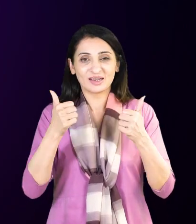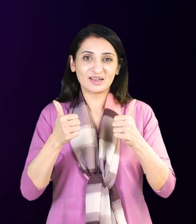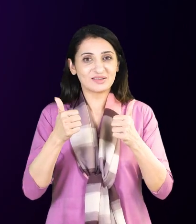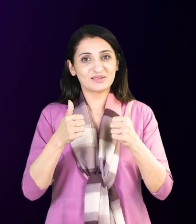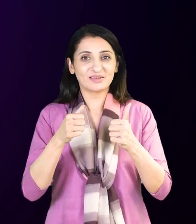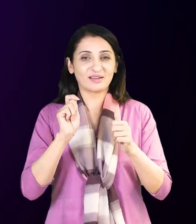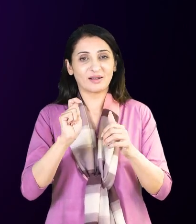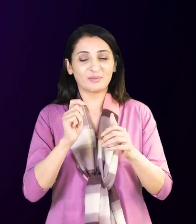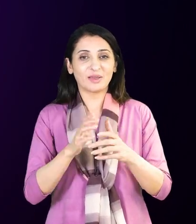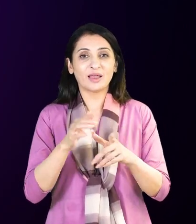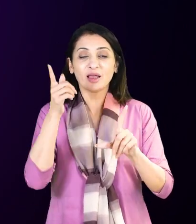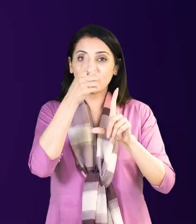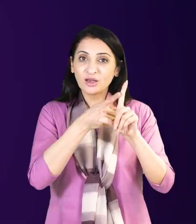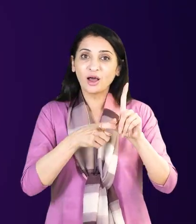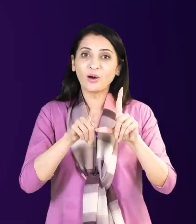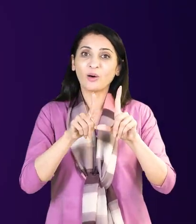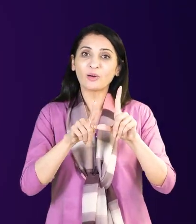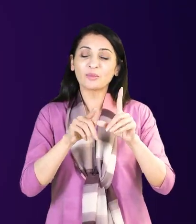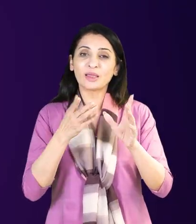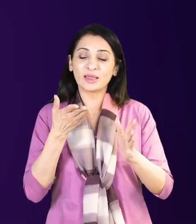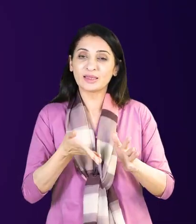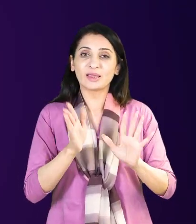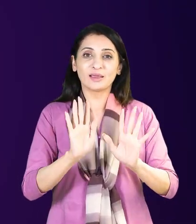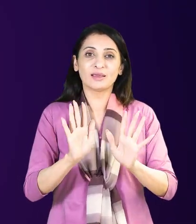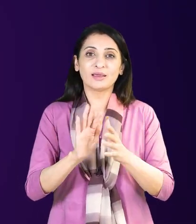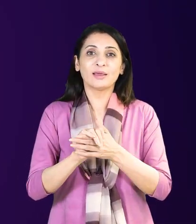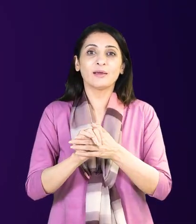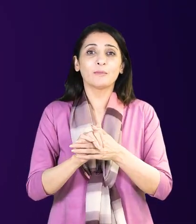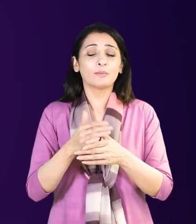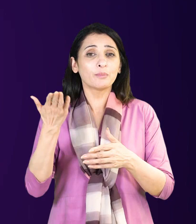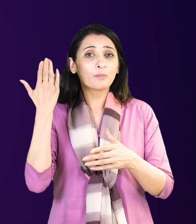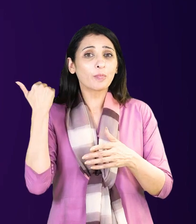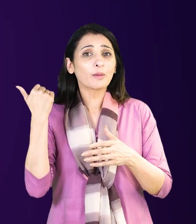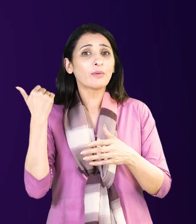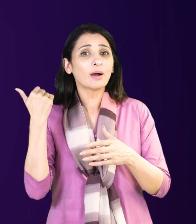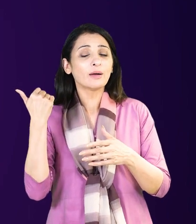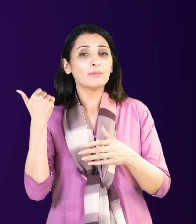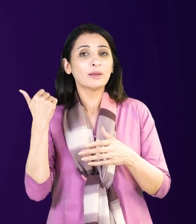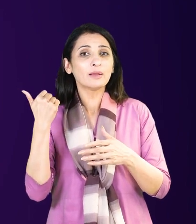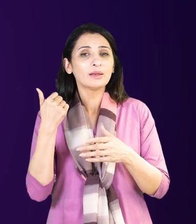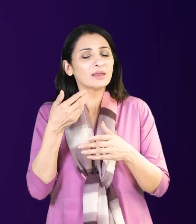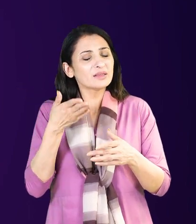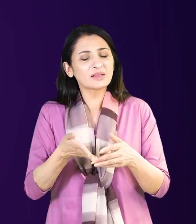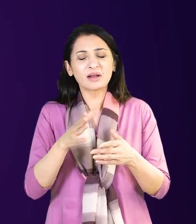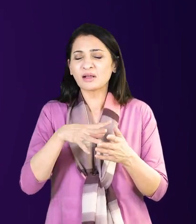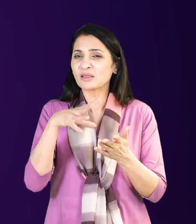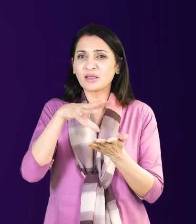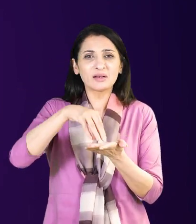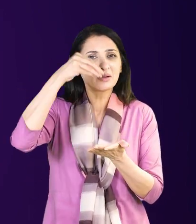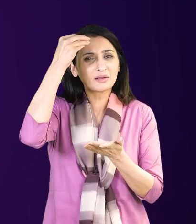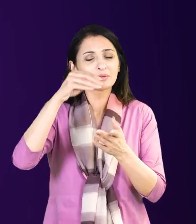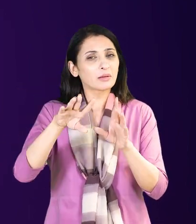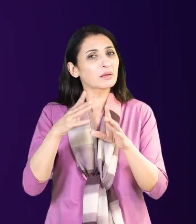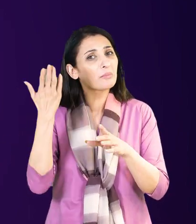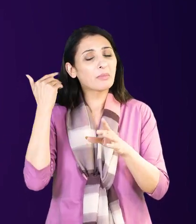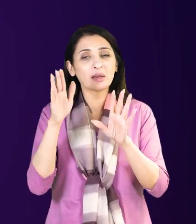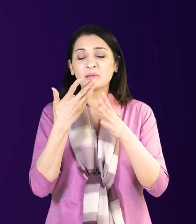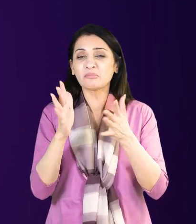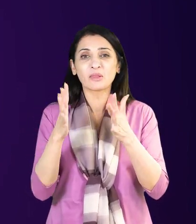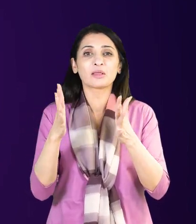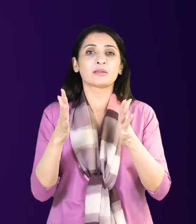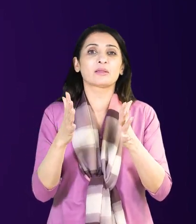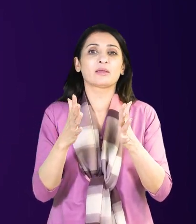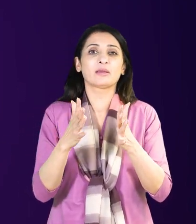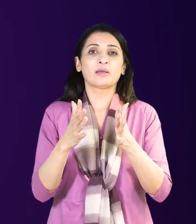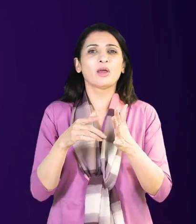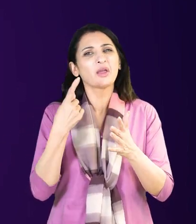जिसका होता है learning fun club. लाहौर में, बिकॉज देखो अ डेकेड अगो देयर वाज नो इस तरह के लर्निंग पॉड्स तो